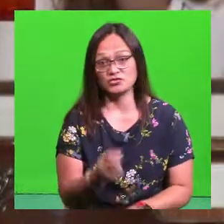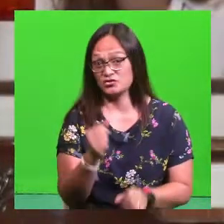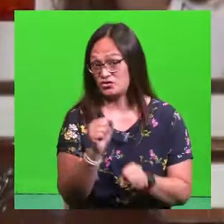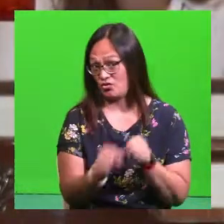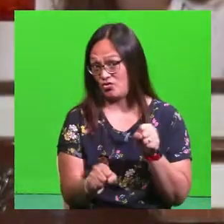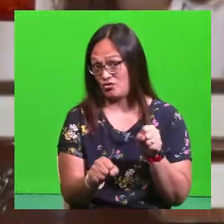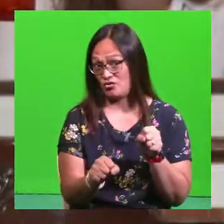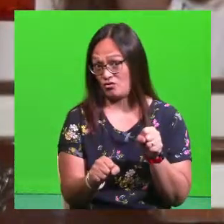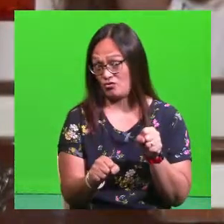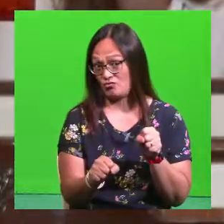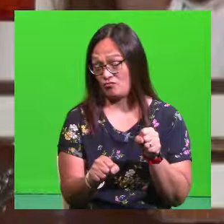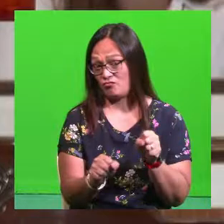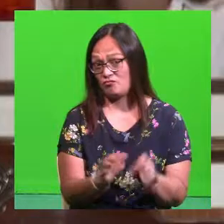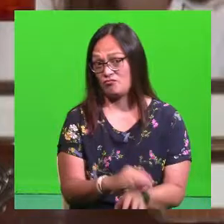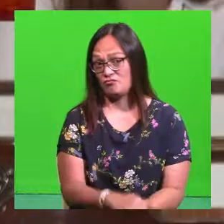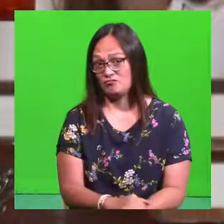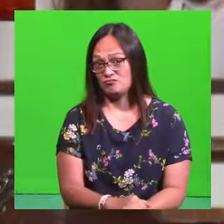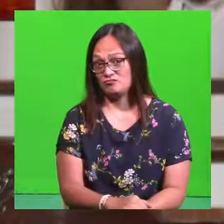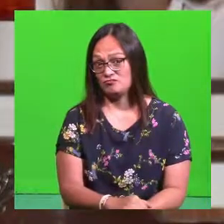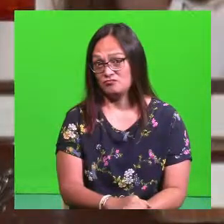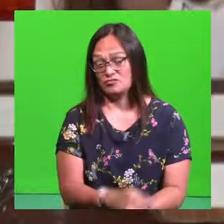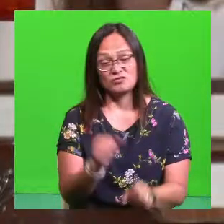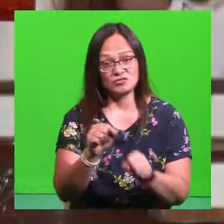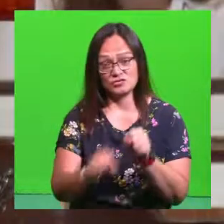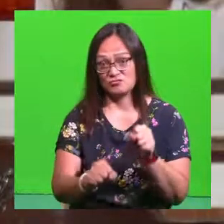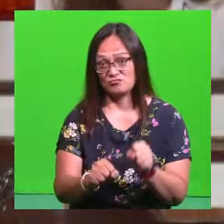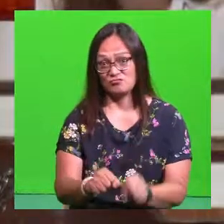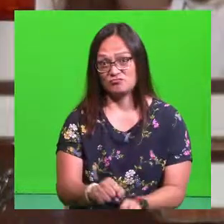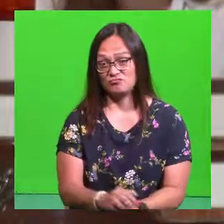Ano ba ang resulta nito sa atin?